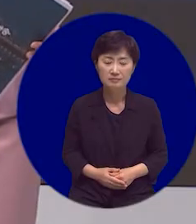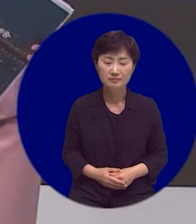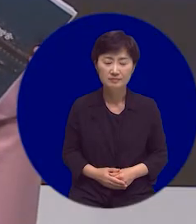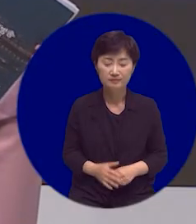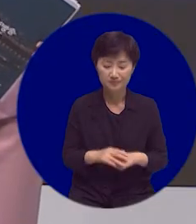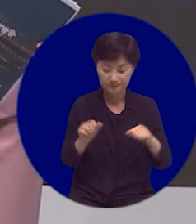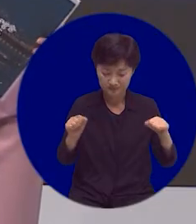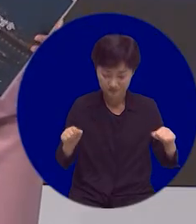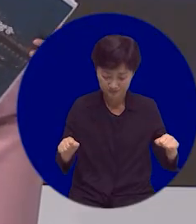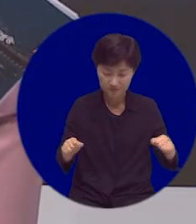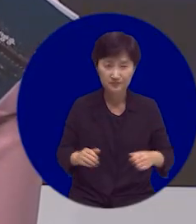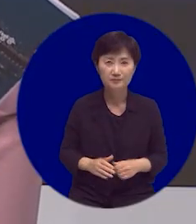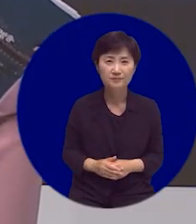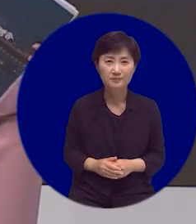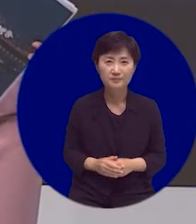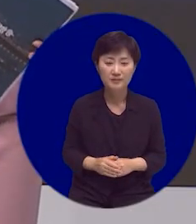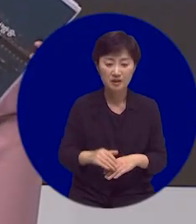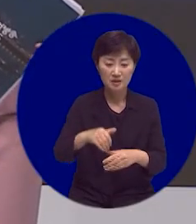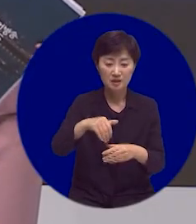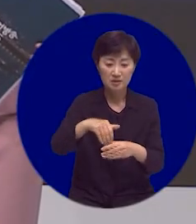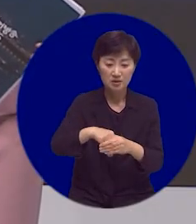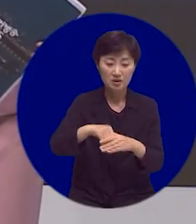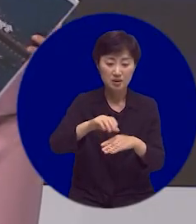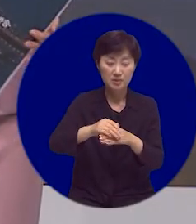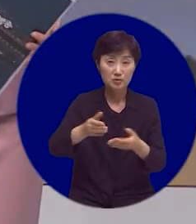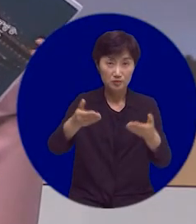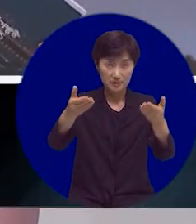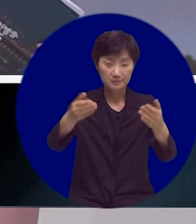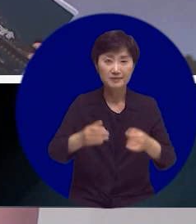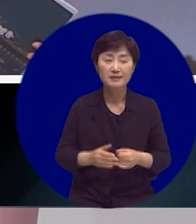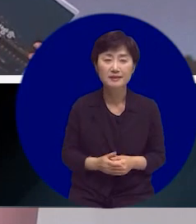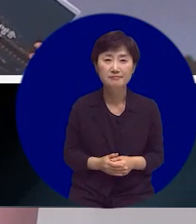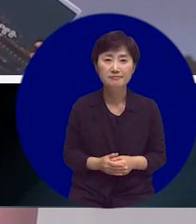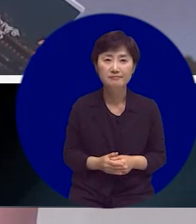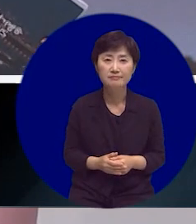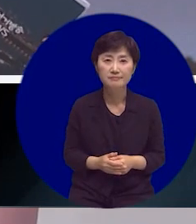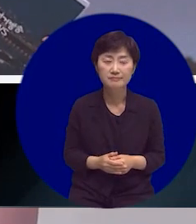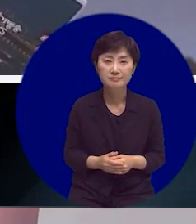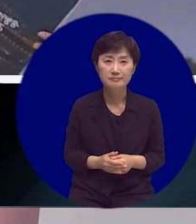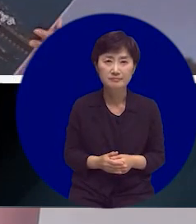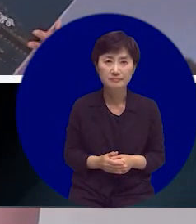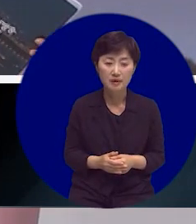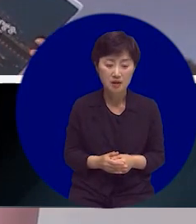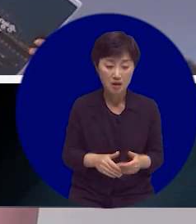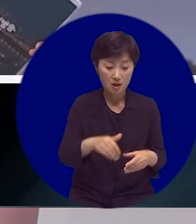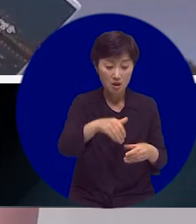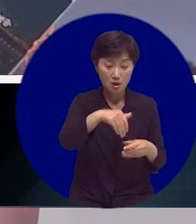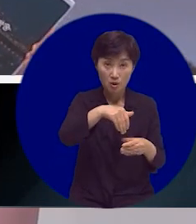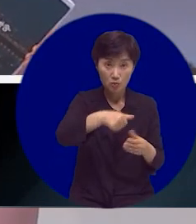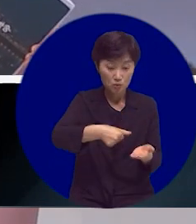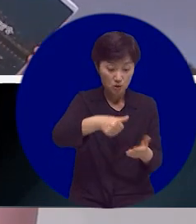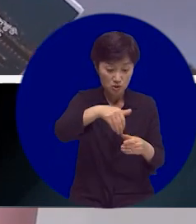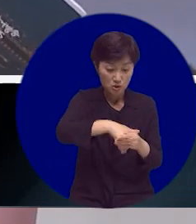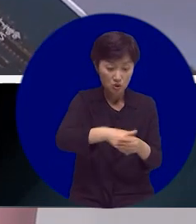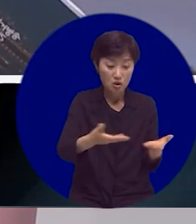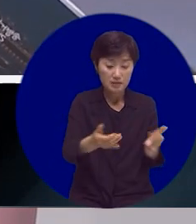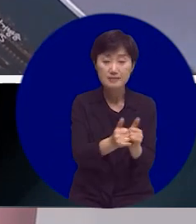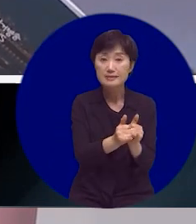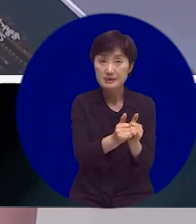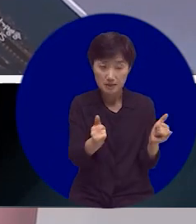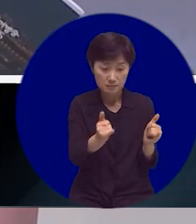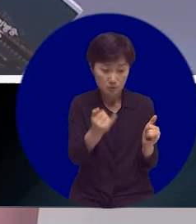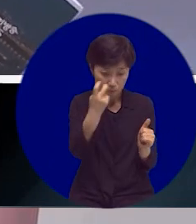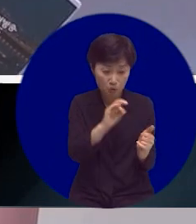시청자 여러분 안녕하십니까? 한국선거방송 뉴스입니다. 공직선거법은 개표 사무를 보조하기 위해서 구시군